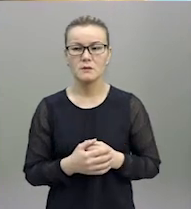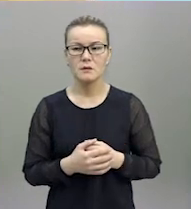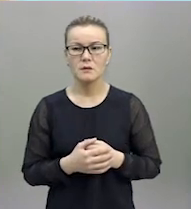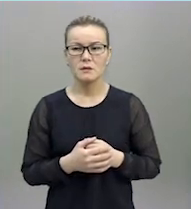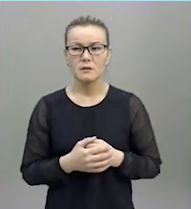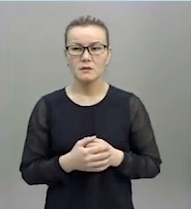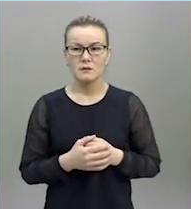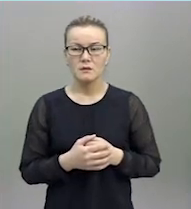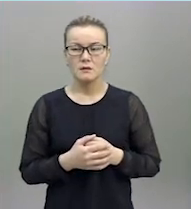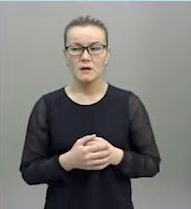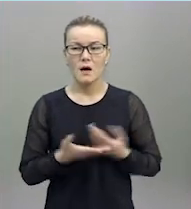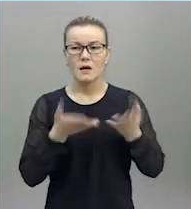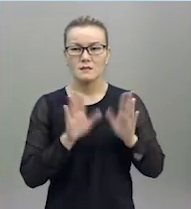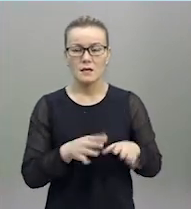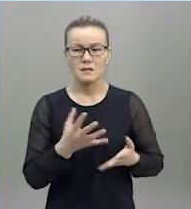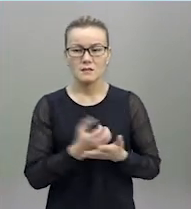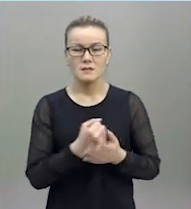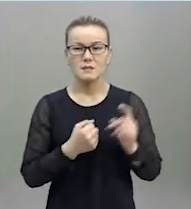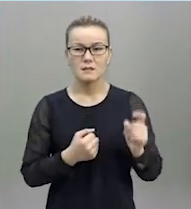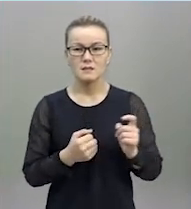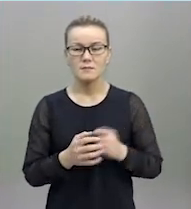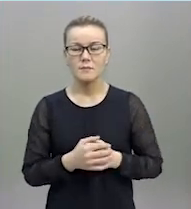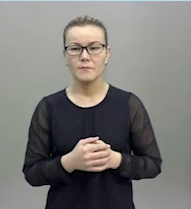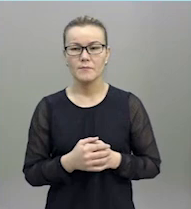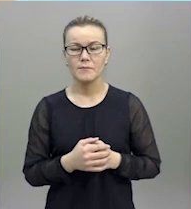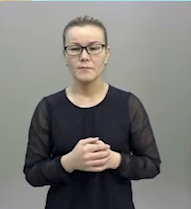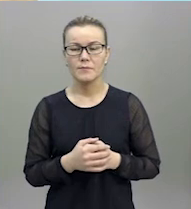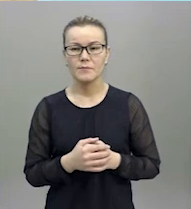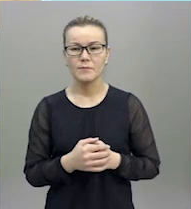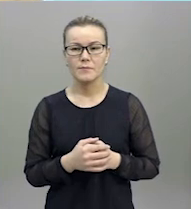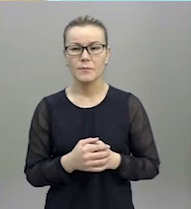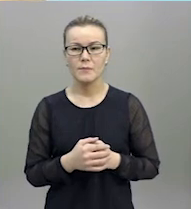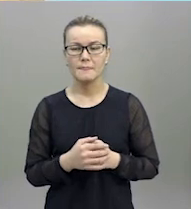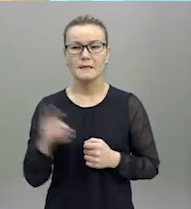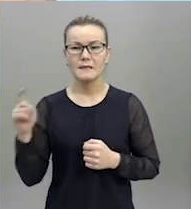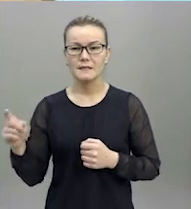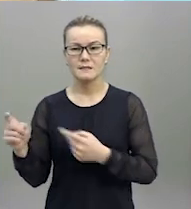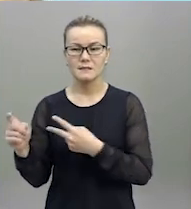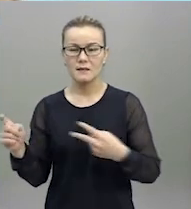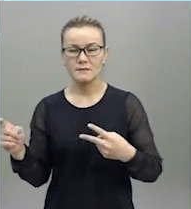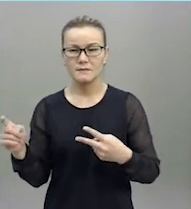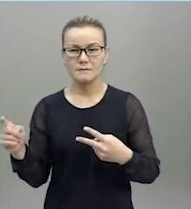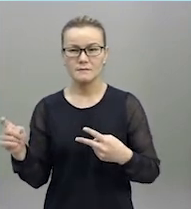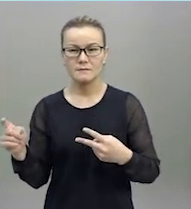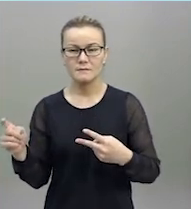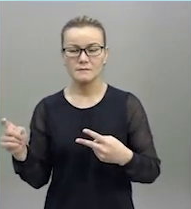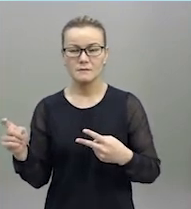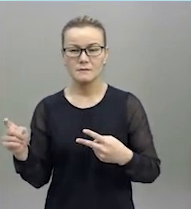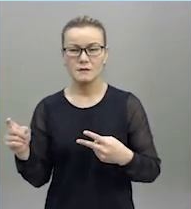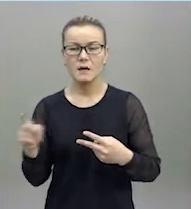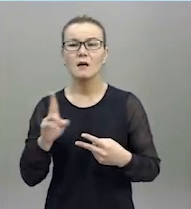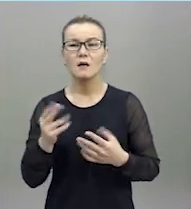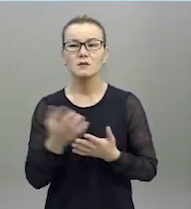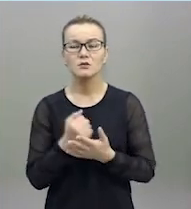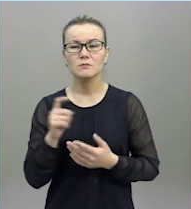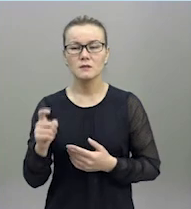ну что же осталось найти x x равен как мы найдём